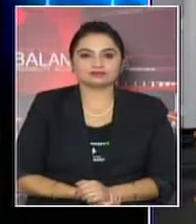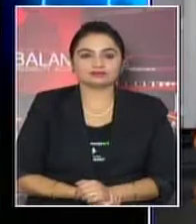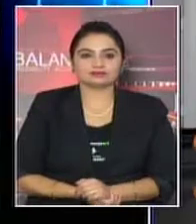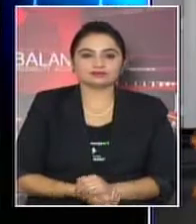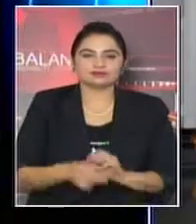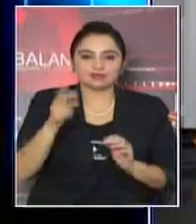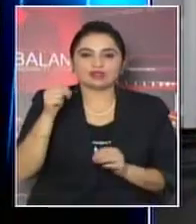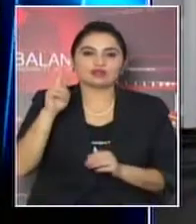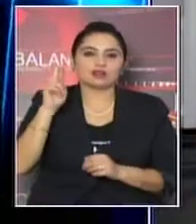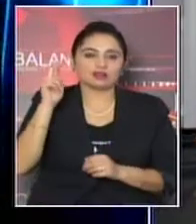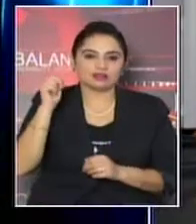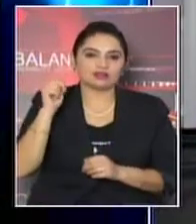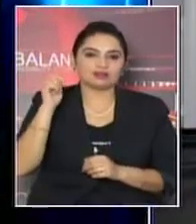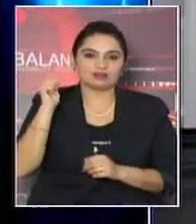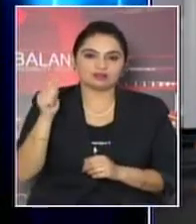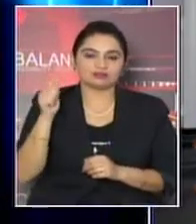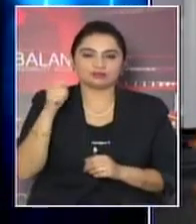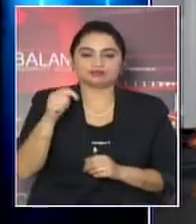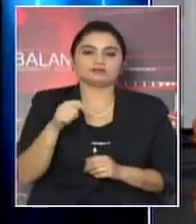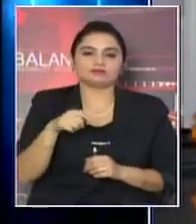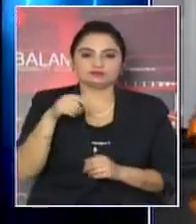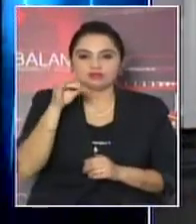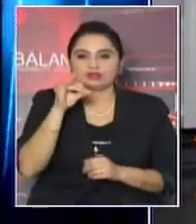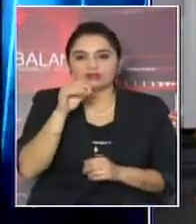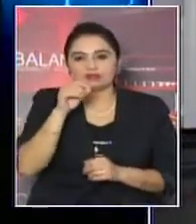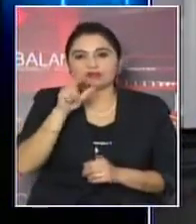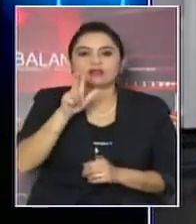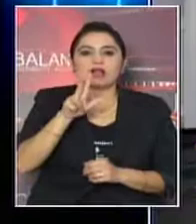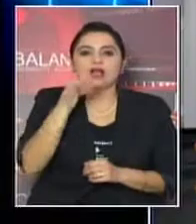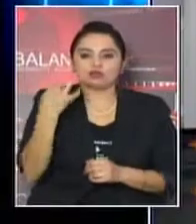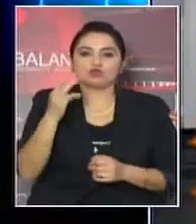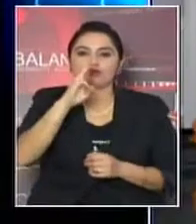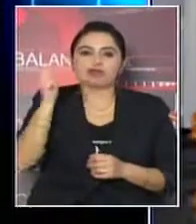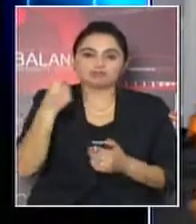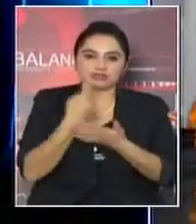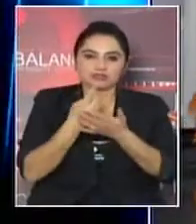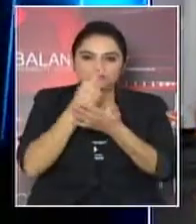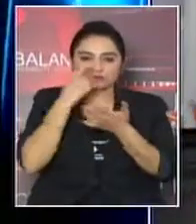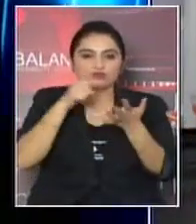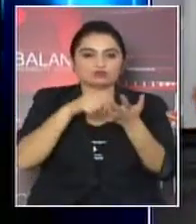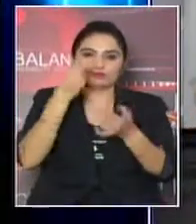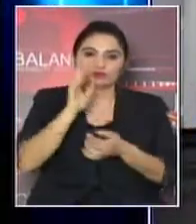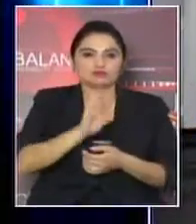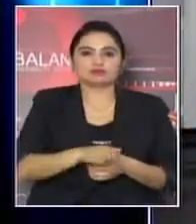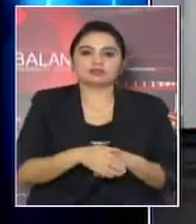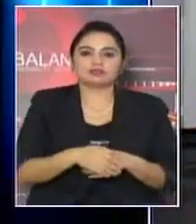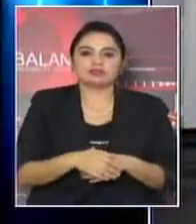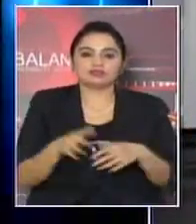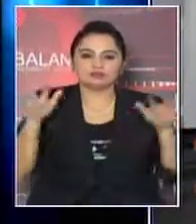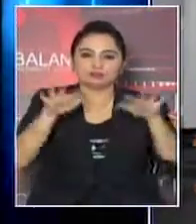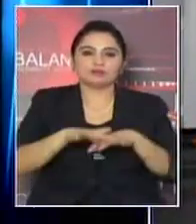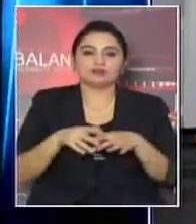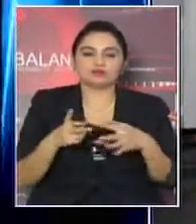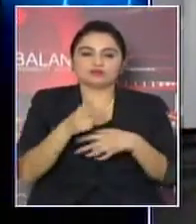गैर आवासीय नेपाली सङ्घ एनआरएनएको 8 महाधिवेशन काठमाडौँमा सुरु भएको छ। सम्मेलनको